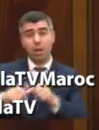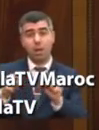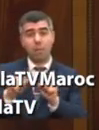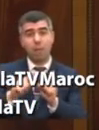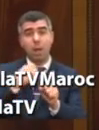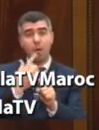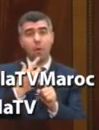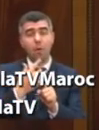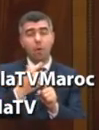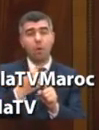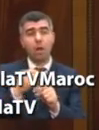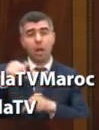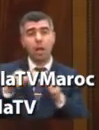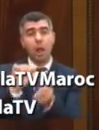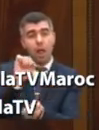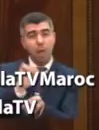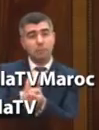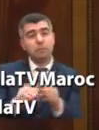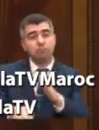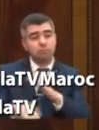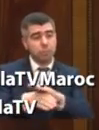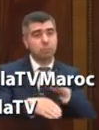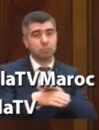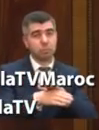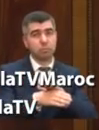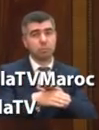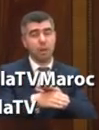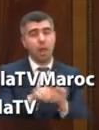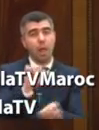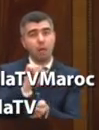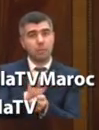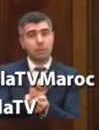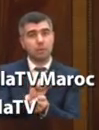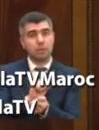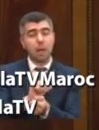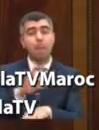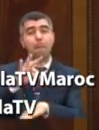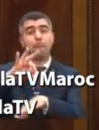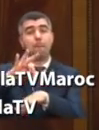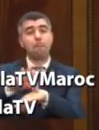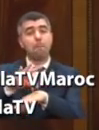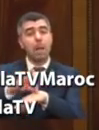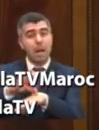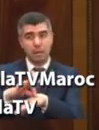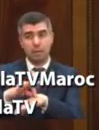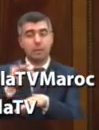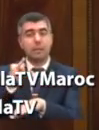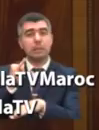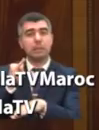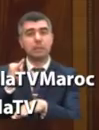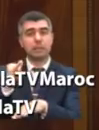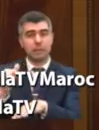يغادرون سجون الاحتلال في حالات مرضية وعجز دائم